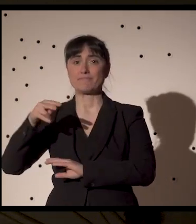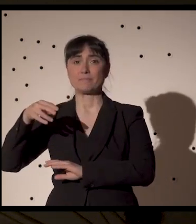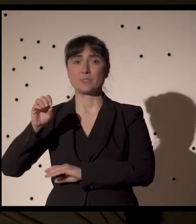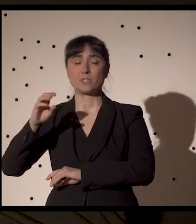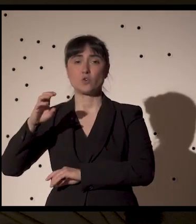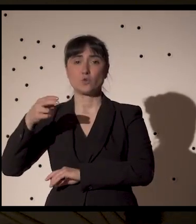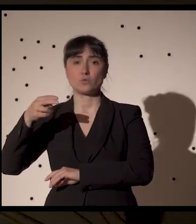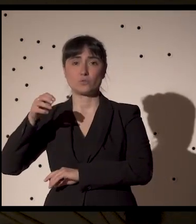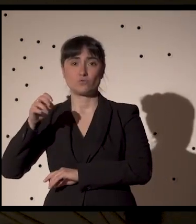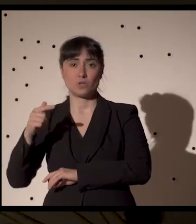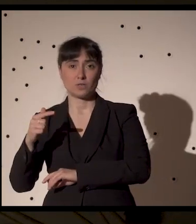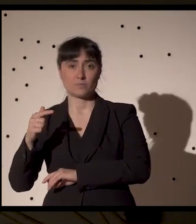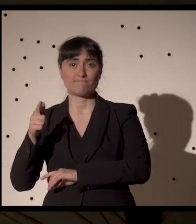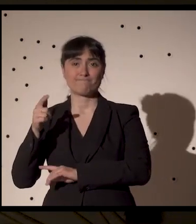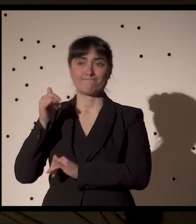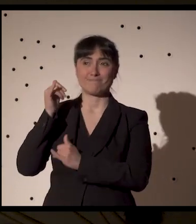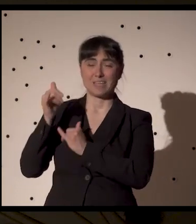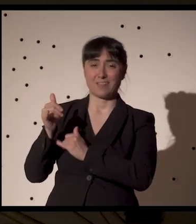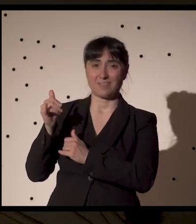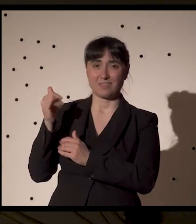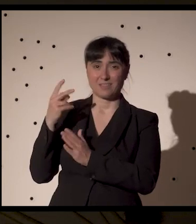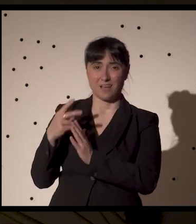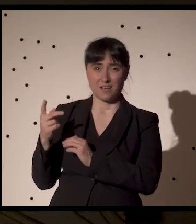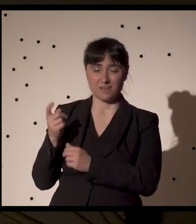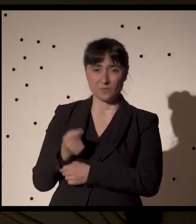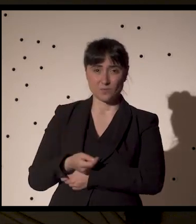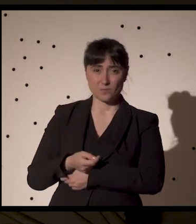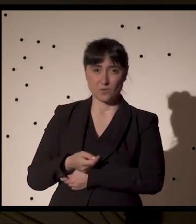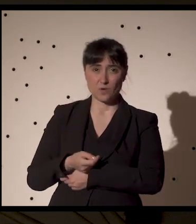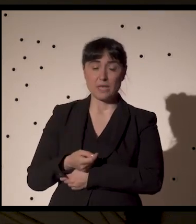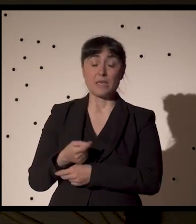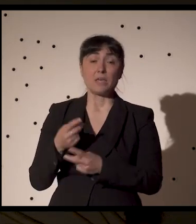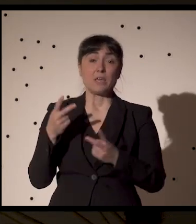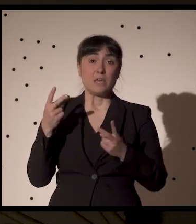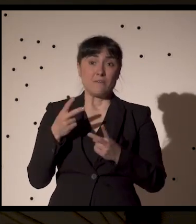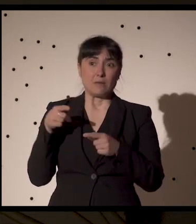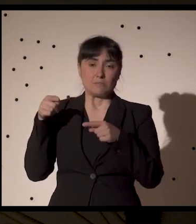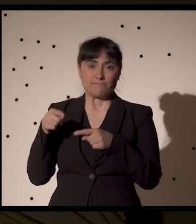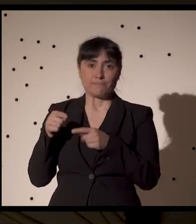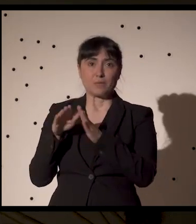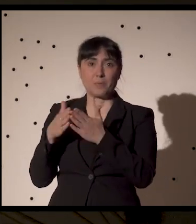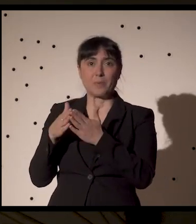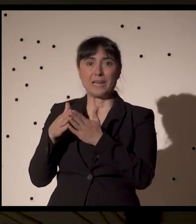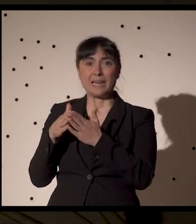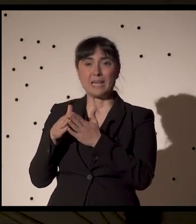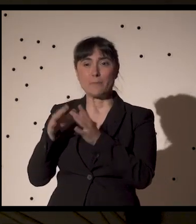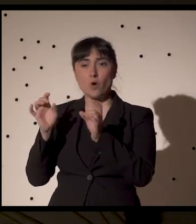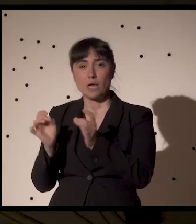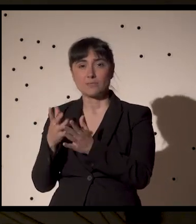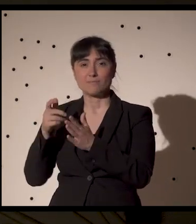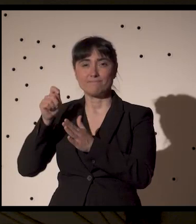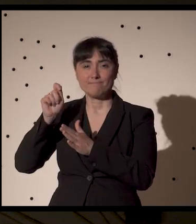50 anni del golpe cileno che è il presupposto del romanzo di cui vi parlo